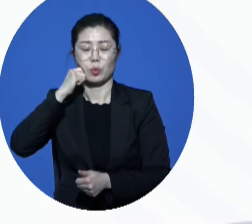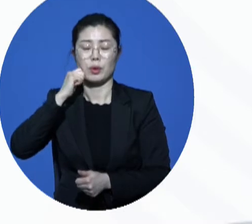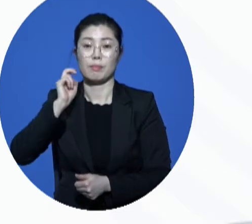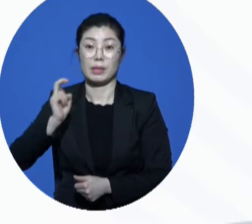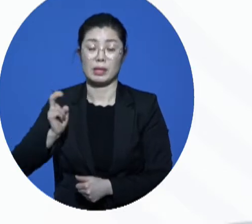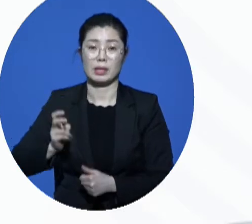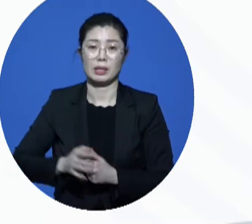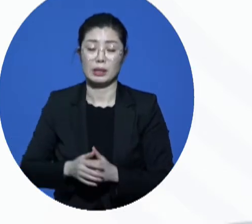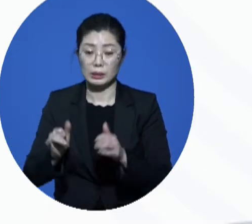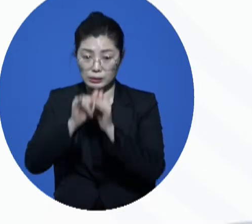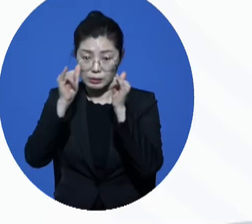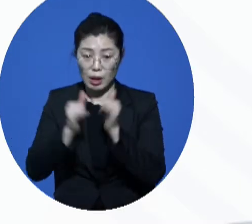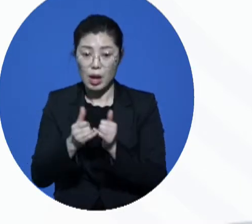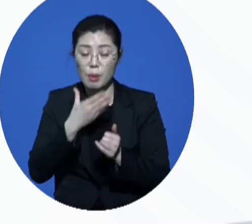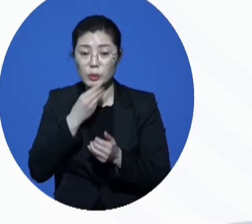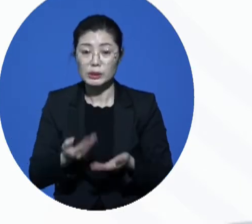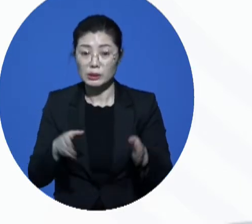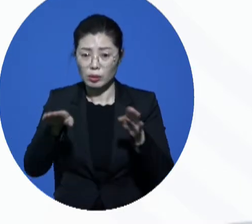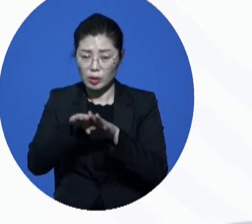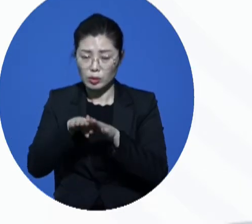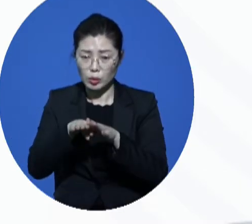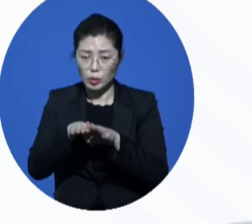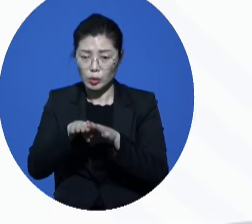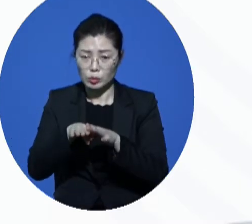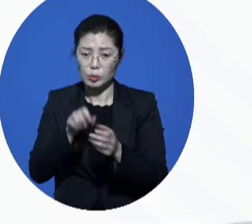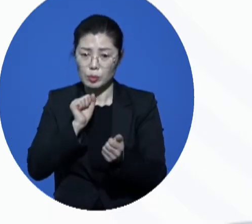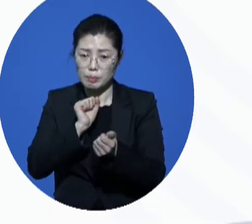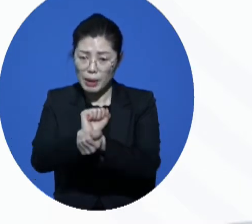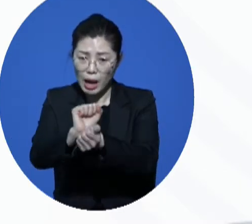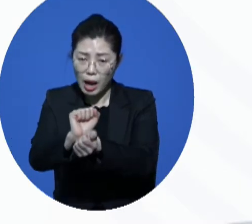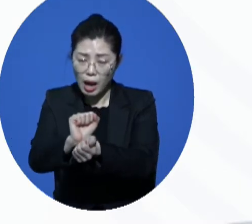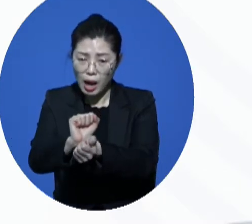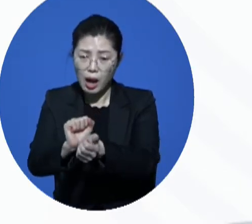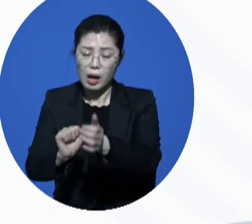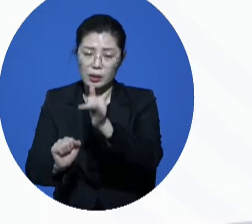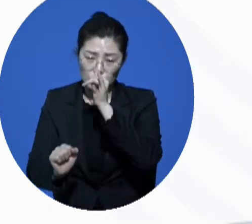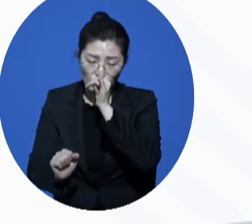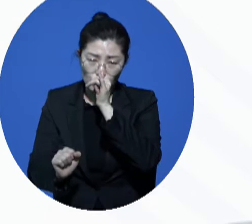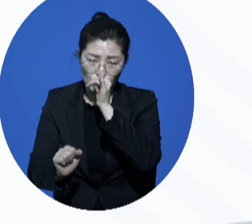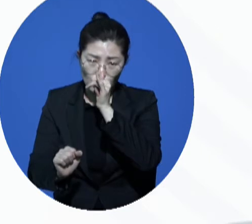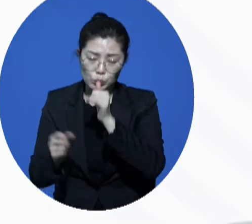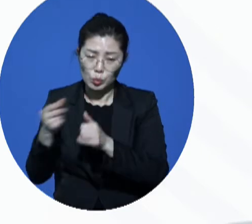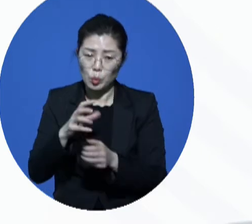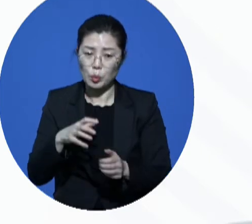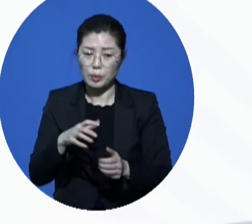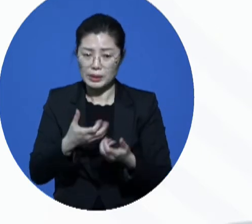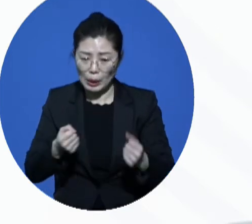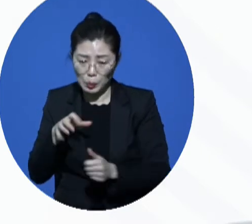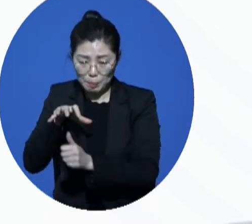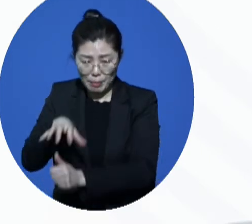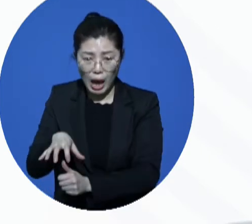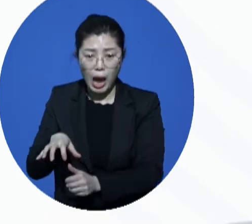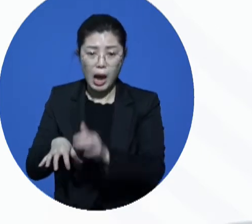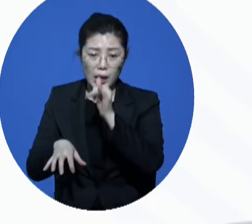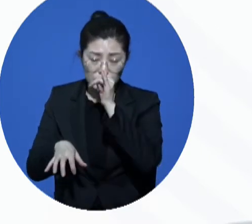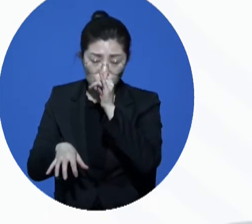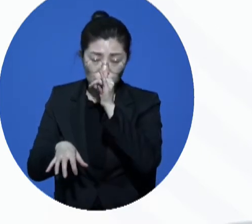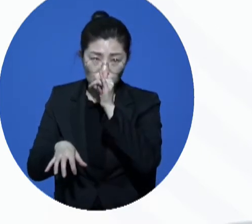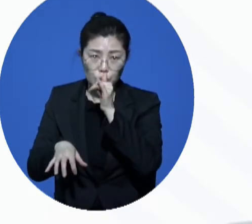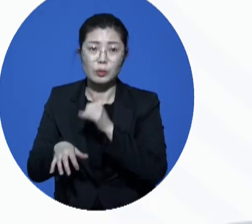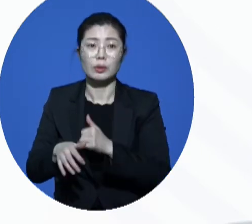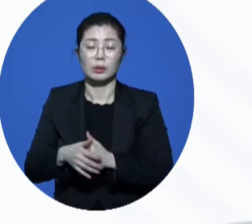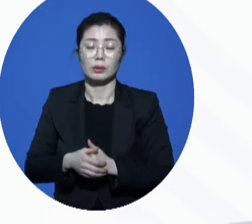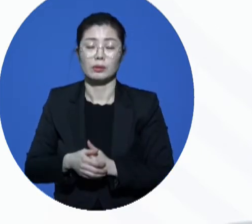하나 사회복지시설에서 이제 집단 감염이 발생이 되었고 격리되었다라는 것은 안 그래도 감염돼 있던 사람들의 위치에